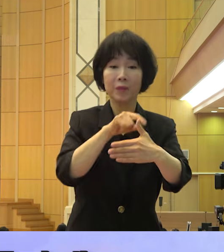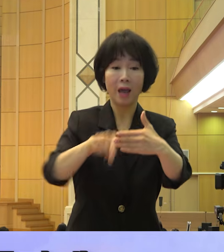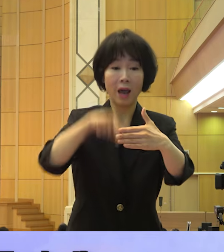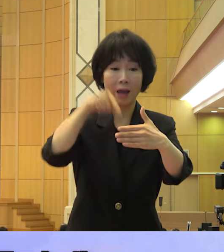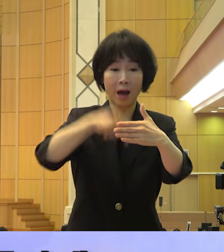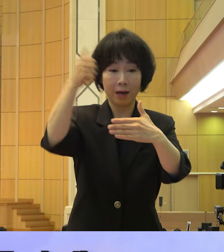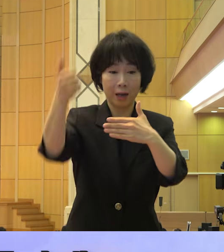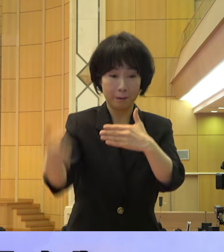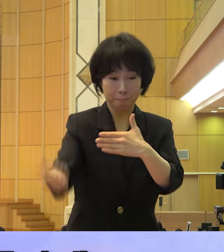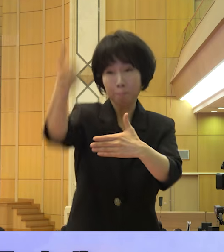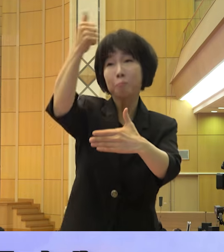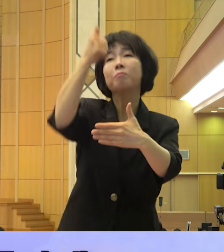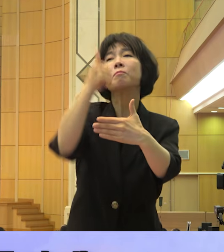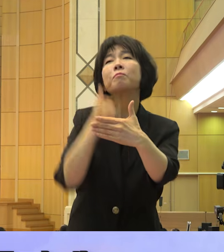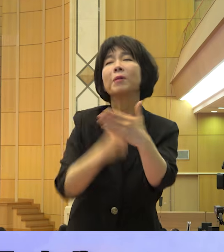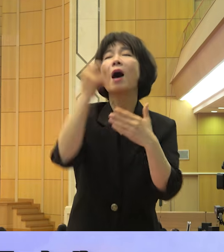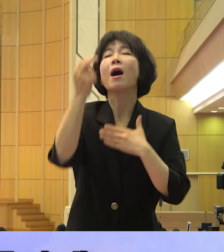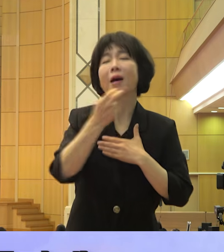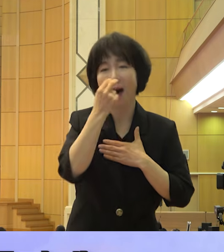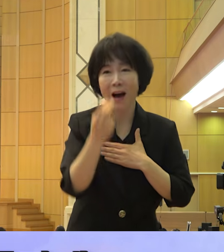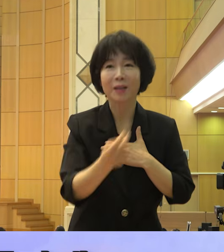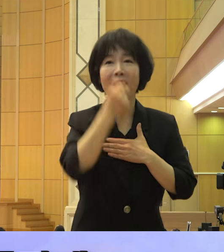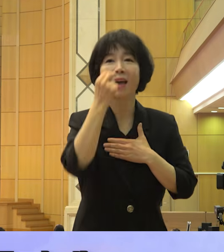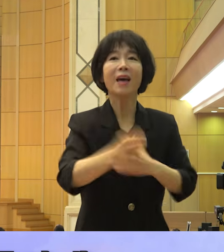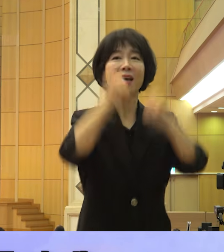왕 내 안에